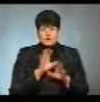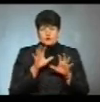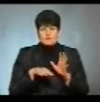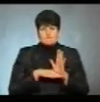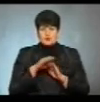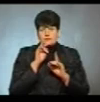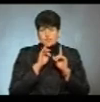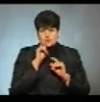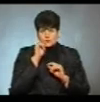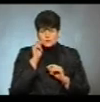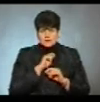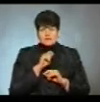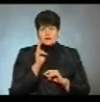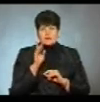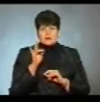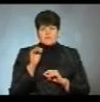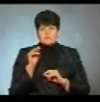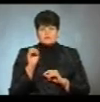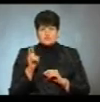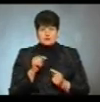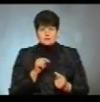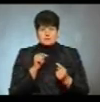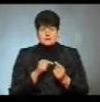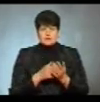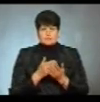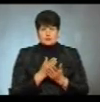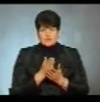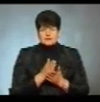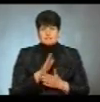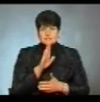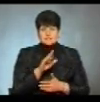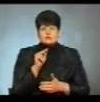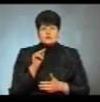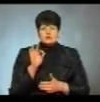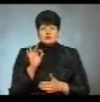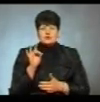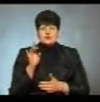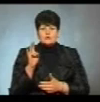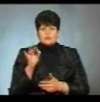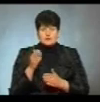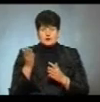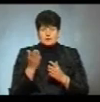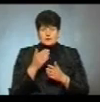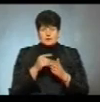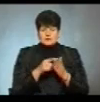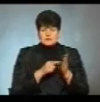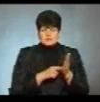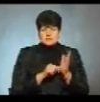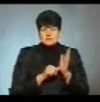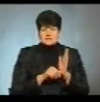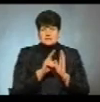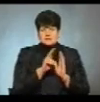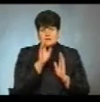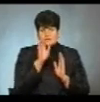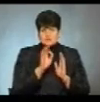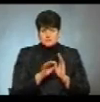Ради України Леонід Кравчук та опозиційний політик від Народної Ради В'ячеслав Чорновіл. Голоси розподілились так – майже